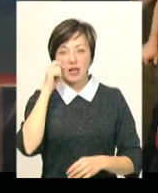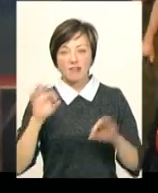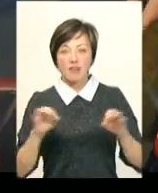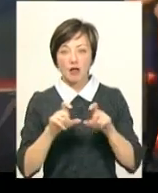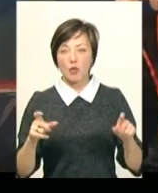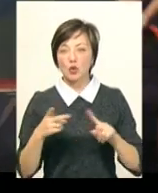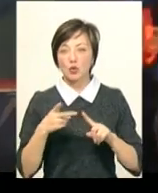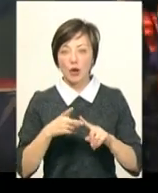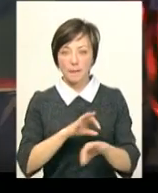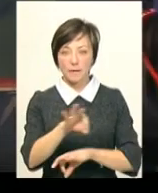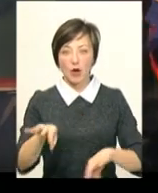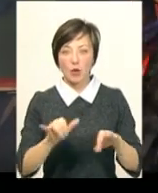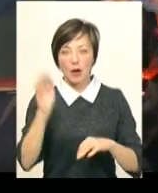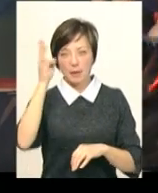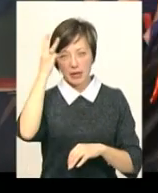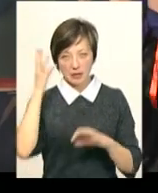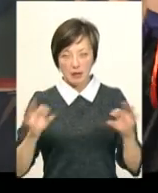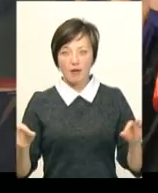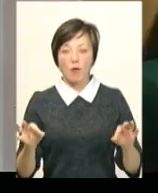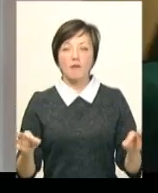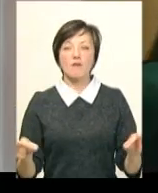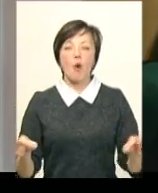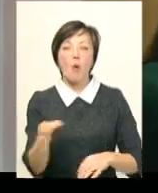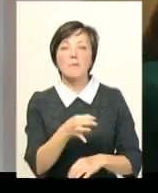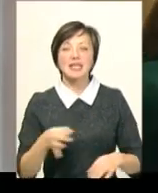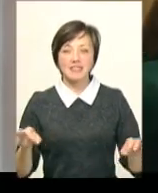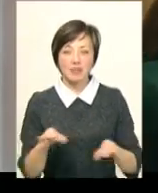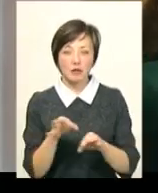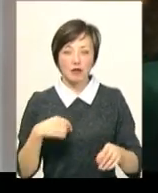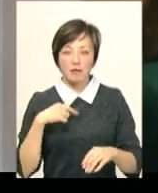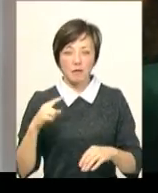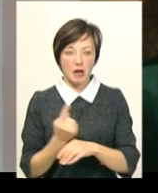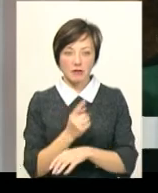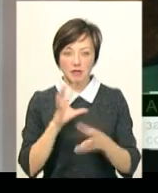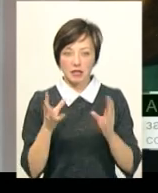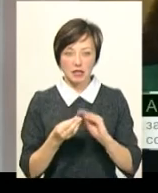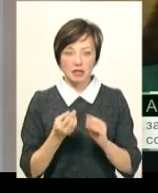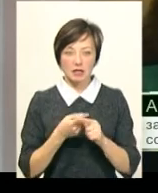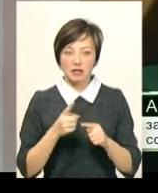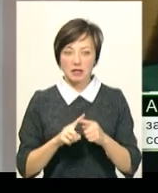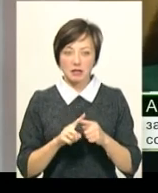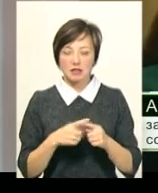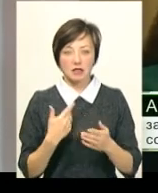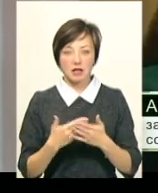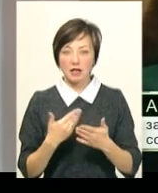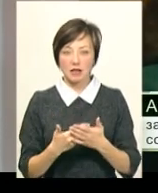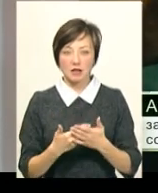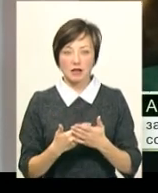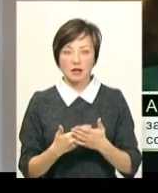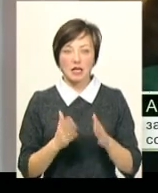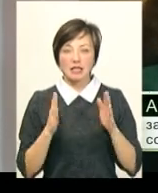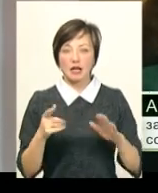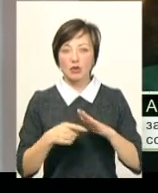це його другий проект у Хмельницькій обласній філармонії. Партію виконую вперше. Взагалі ця опера виконувалася, здається, наскільки я пам'ятаю,